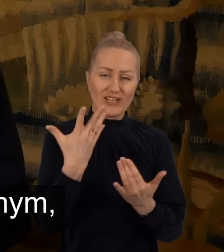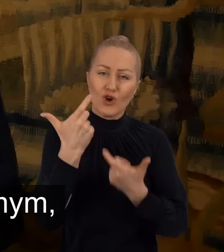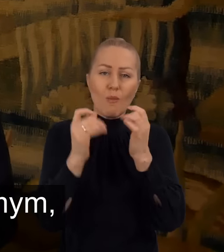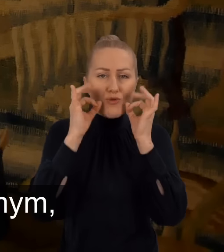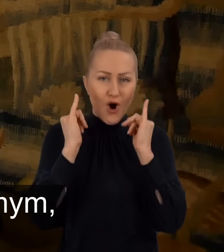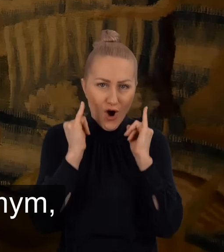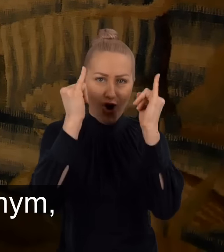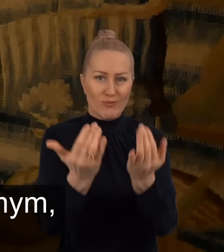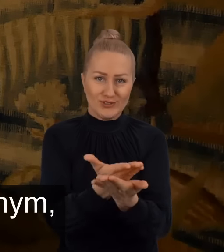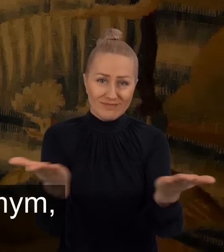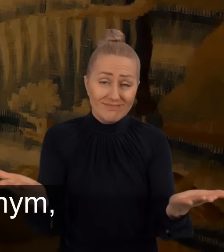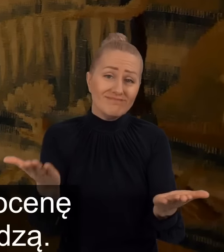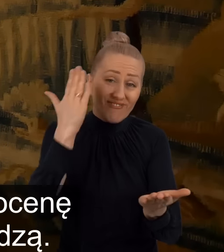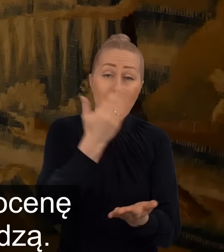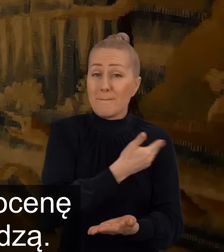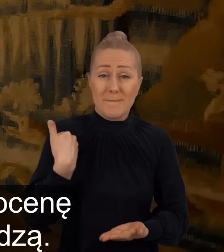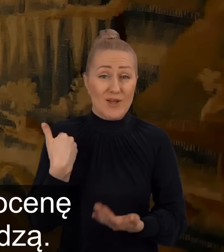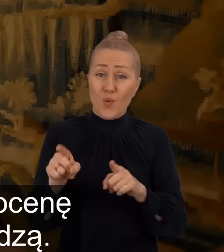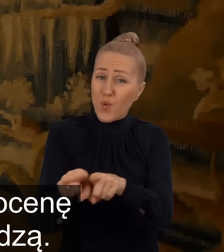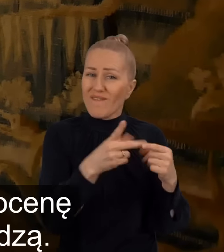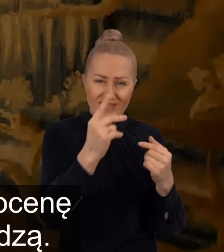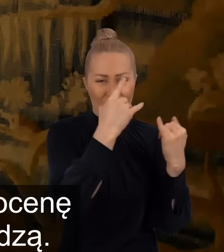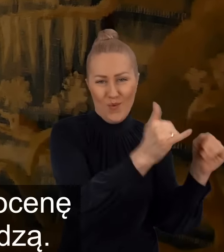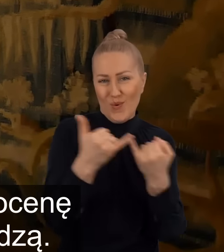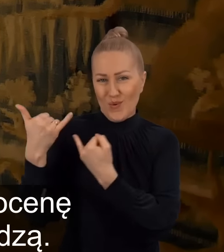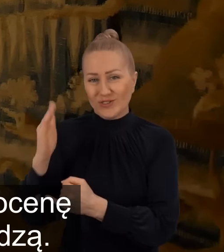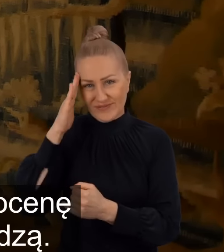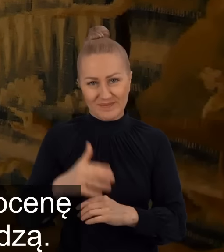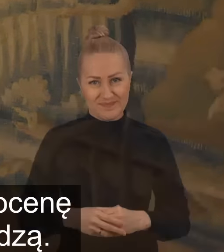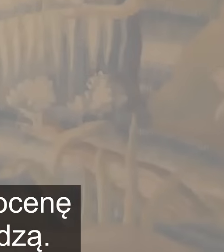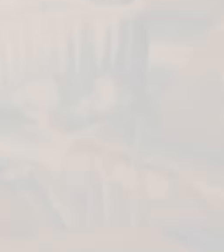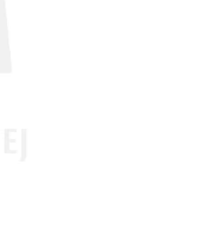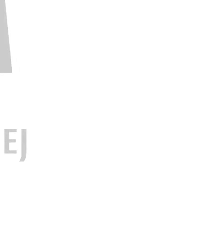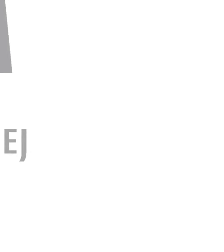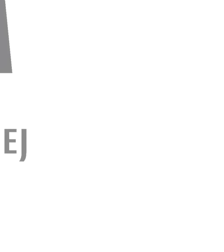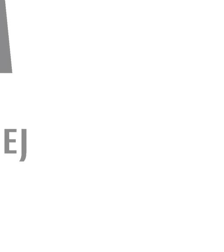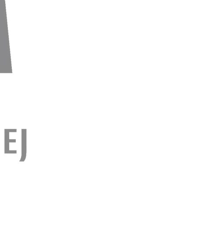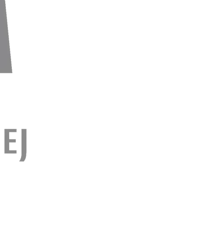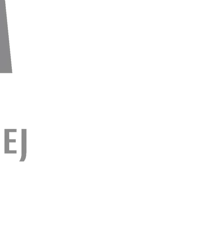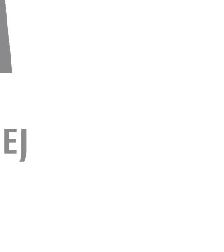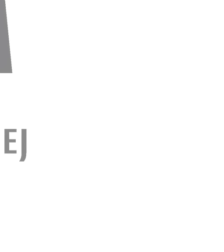żeby zrobić coś dobrego, choć różnimy się, jeżeli chodzi o ocenę dróg, które do tego dobra prowadzą.